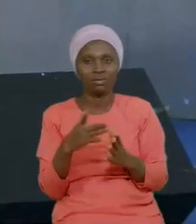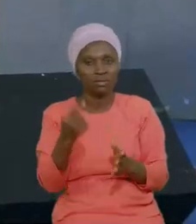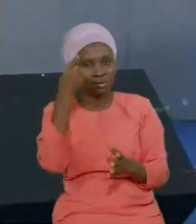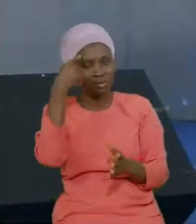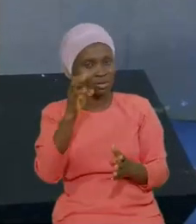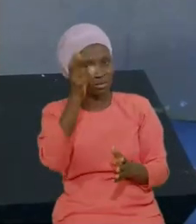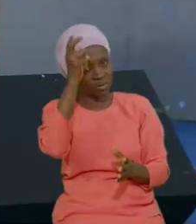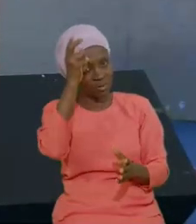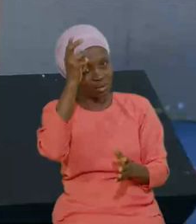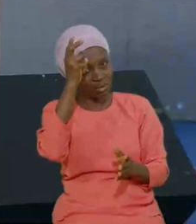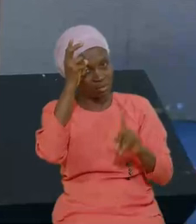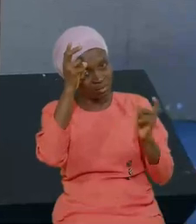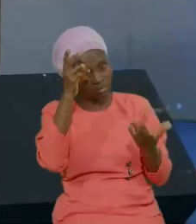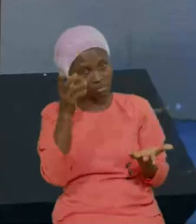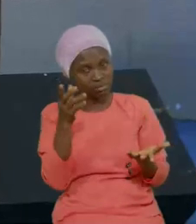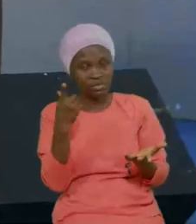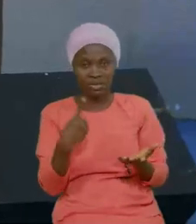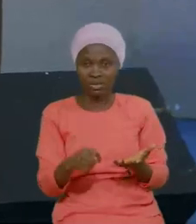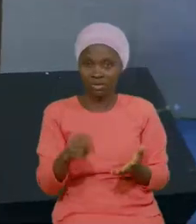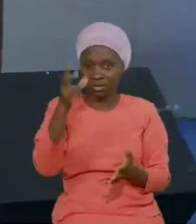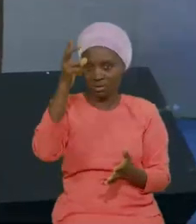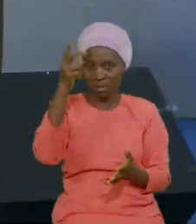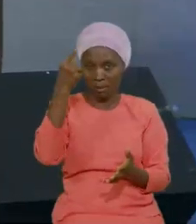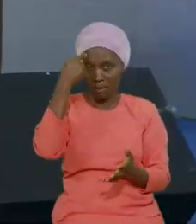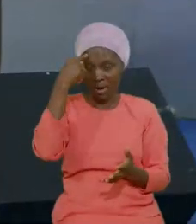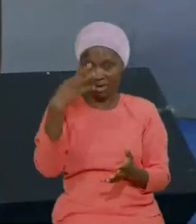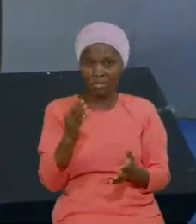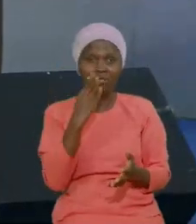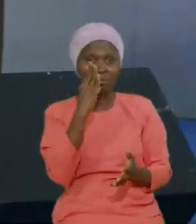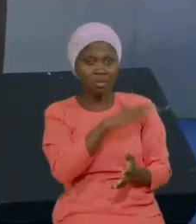Faites votre choix. La pensée de Satan.